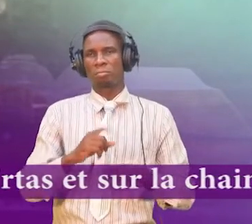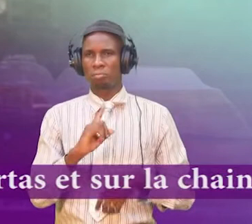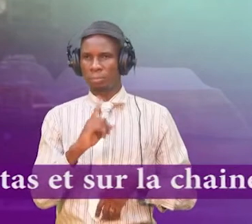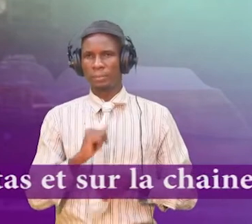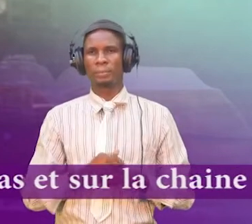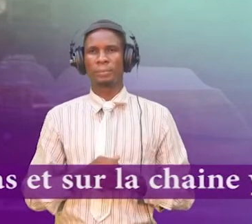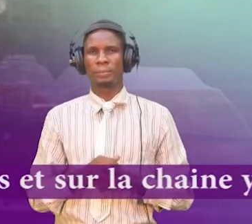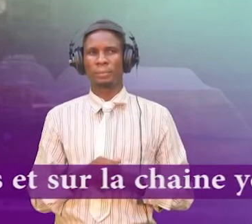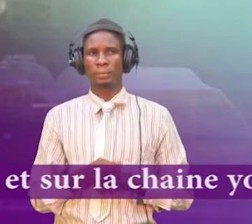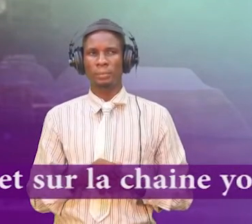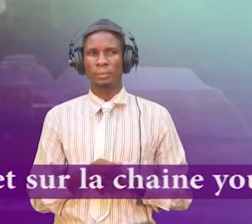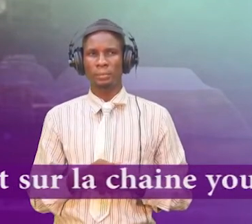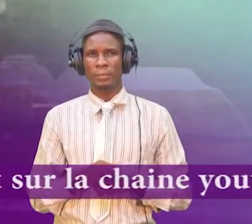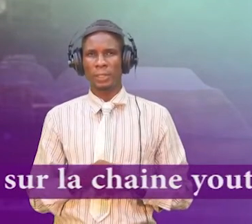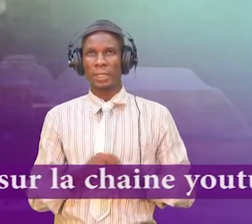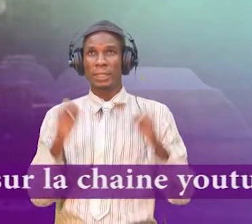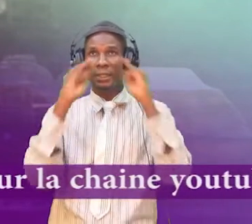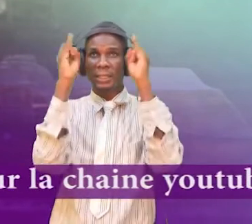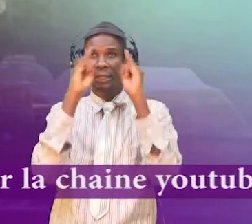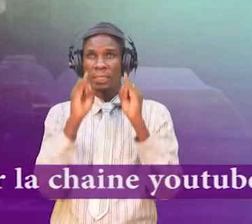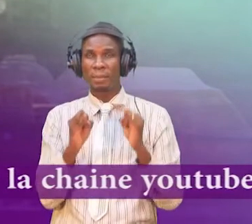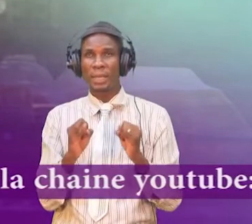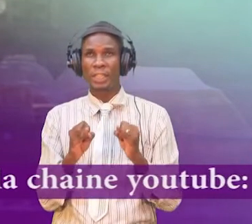lobiko na kotalela lolenge na bango.